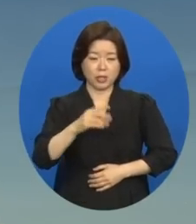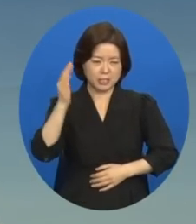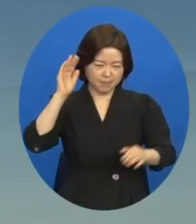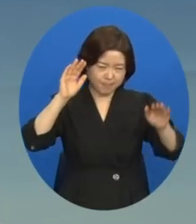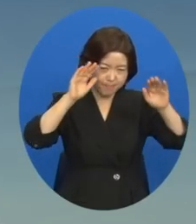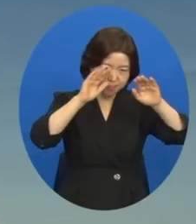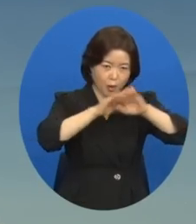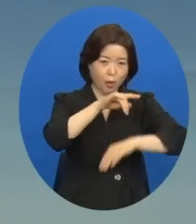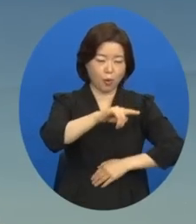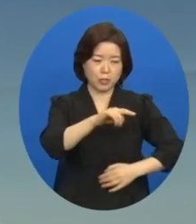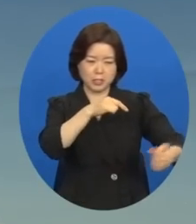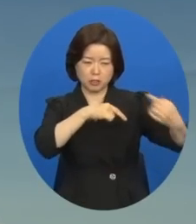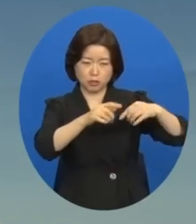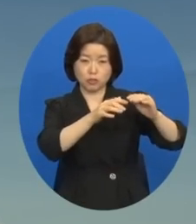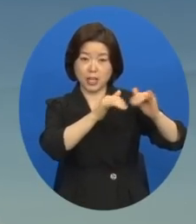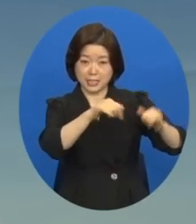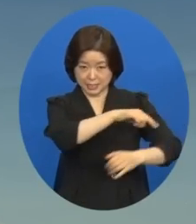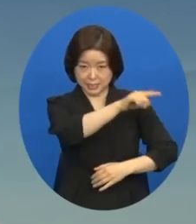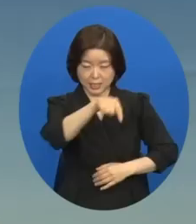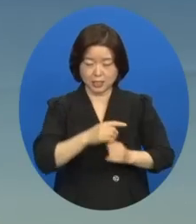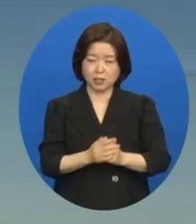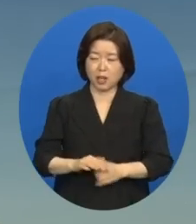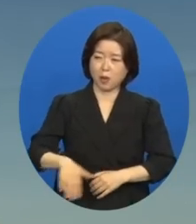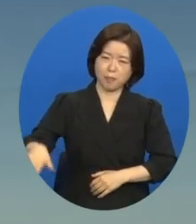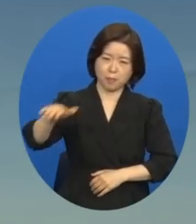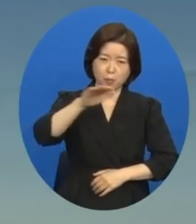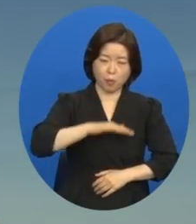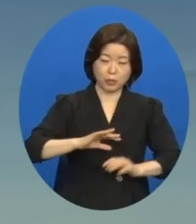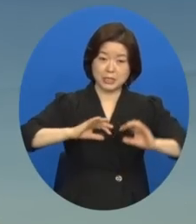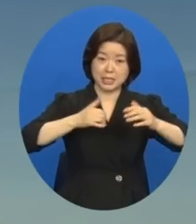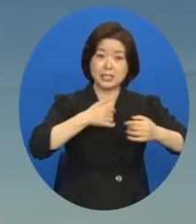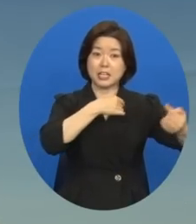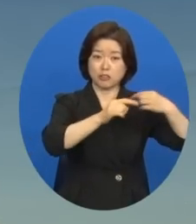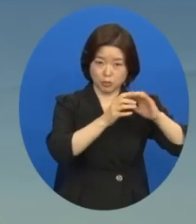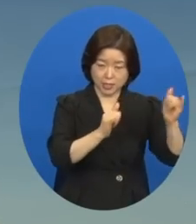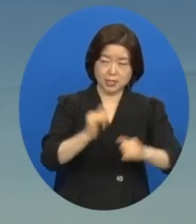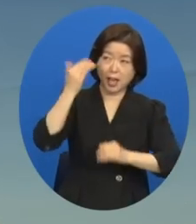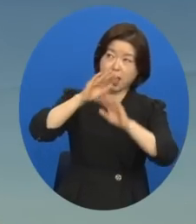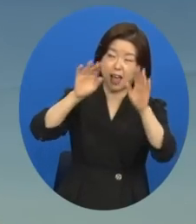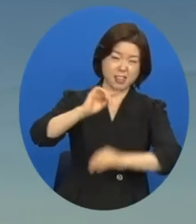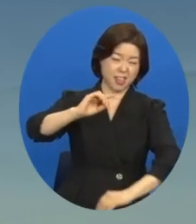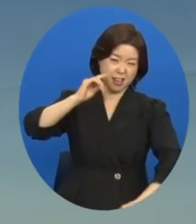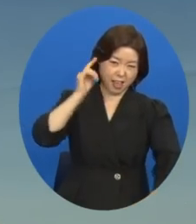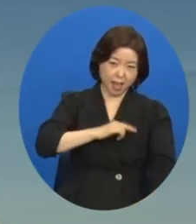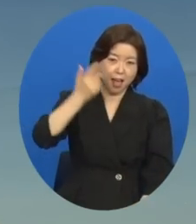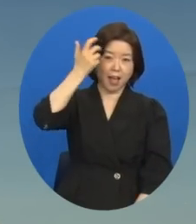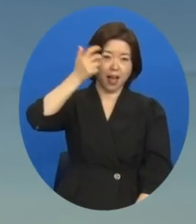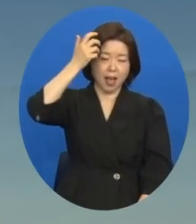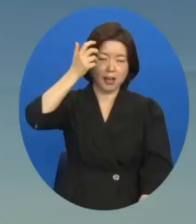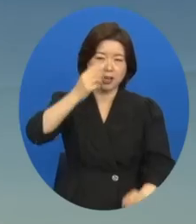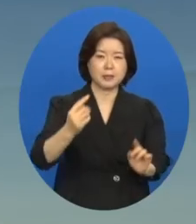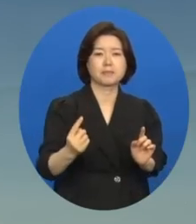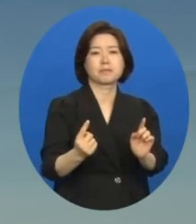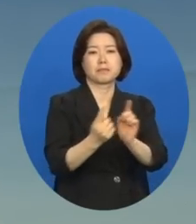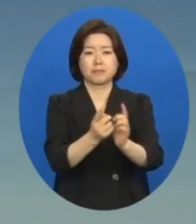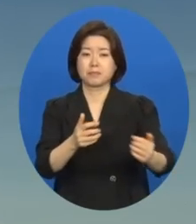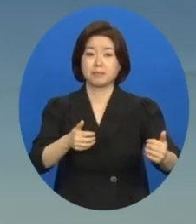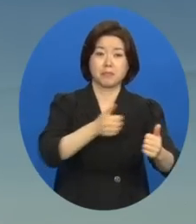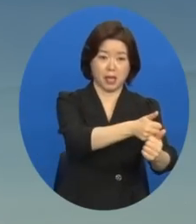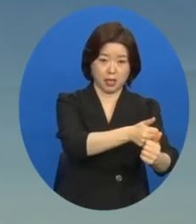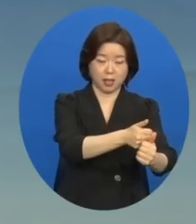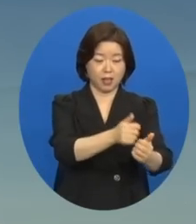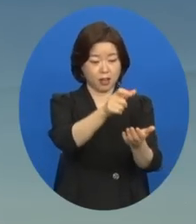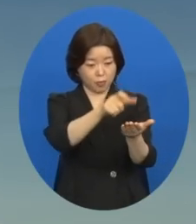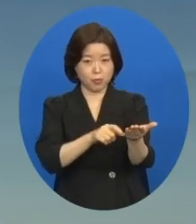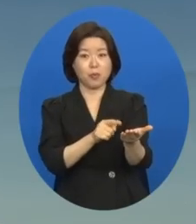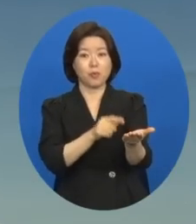어둠의 주관자들과 어둠 세상 주관자들과 하늘에 있는 악한 영들을 상대함이라 라고 기록되어